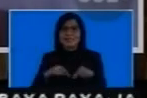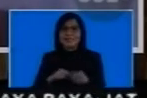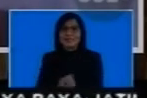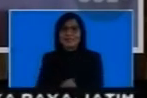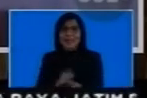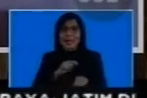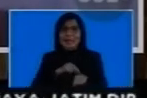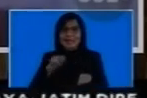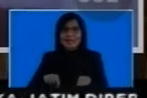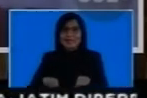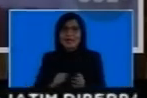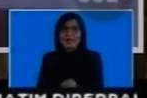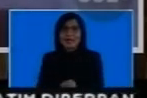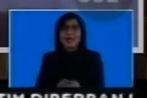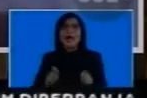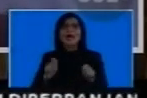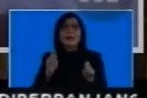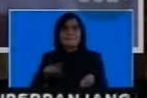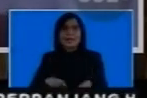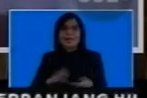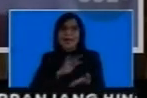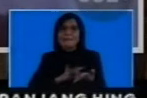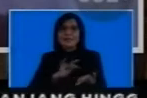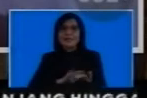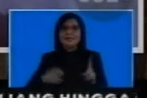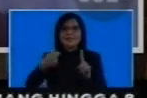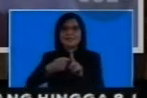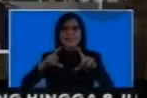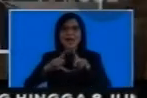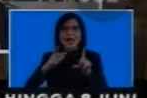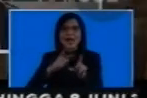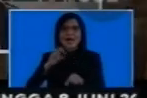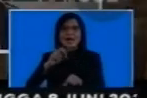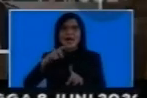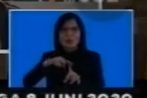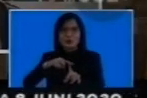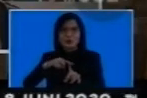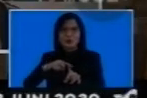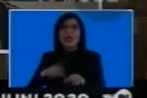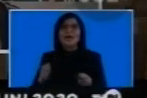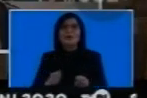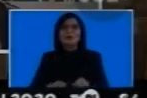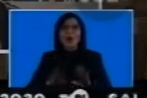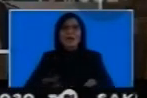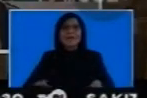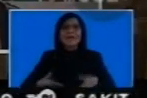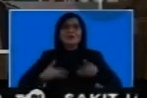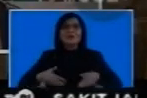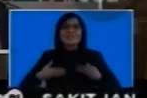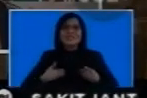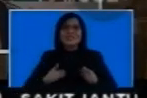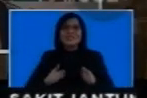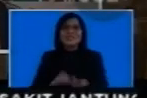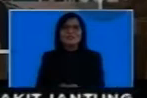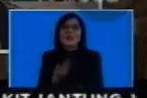pilihan seperti yang saat ini lagi booming kayak Kahoot itu, ketika itu selesai anak-anak lebih meminta